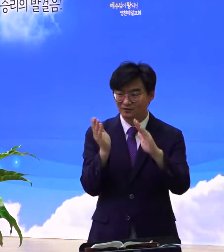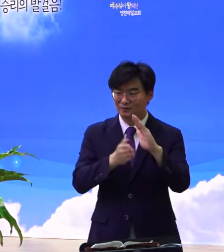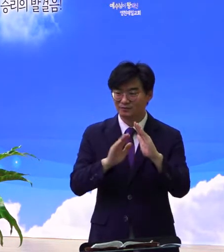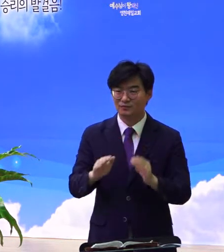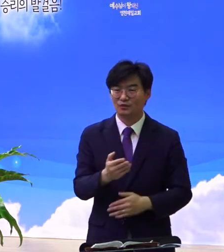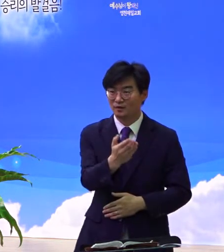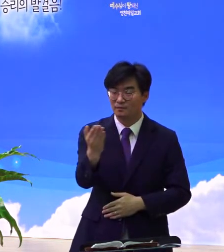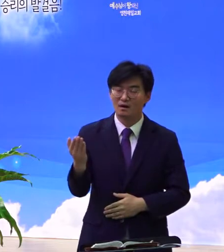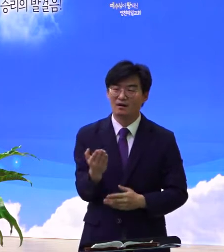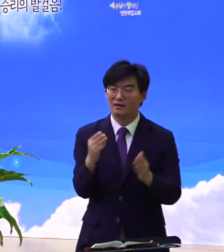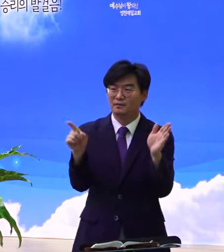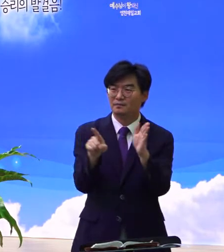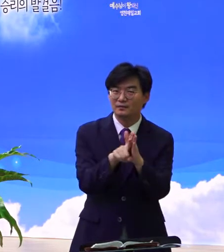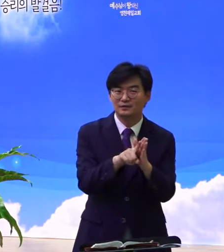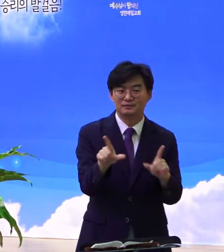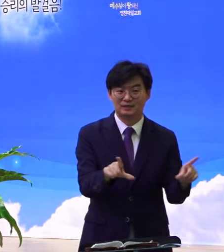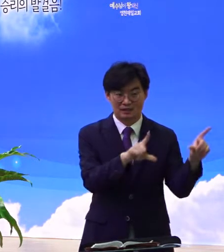신앙생활을 한다고 하는 것은